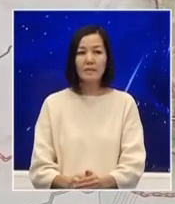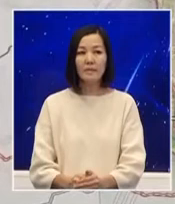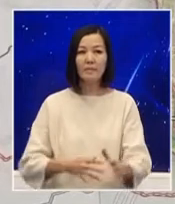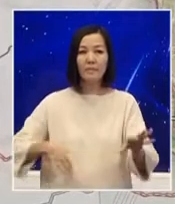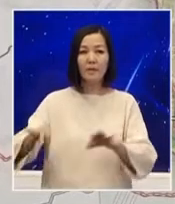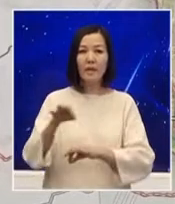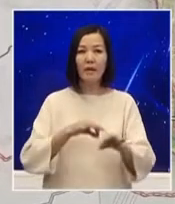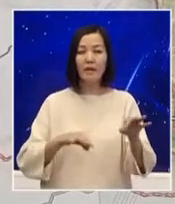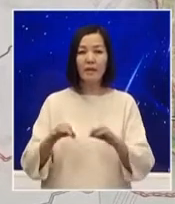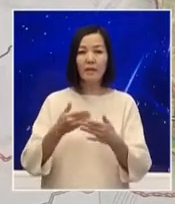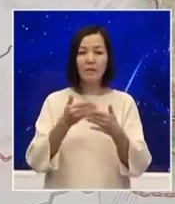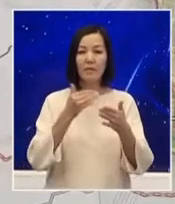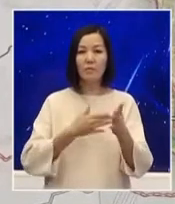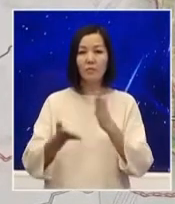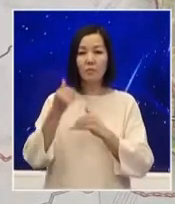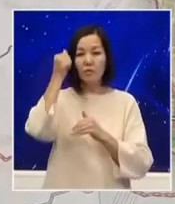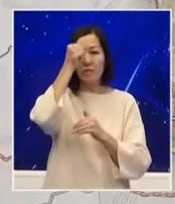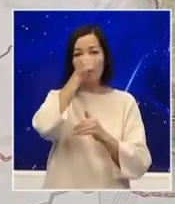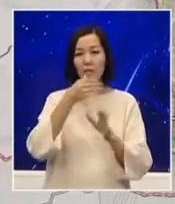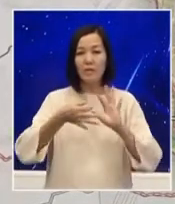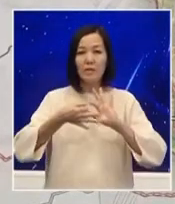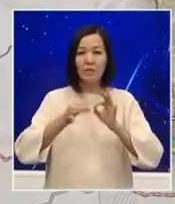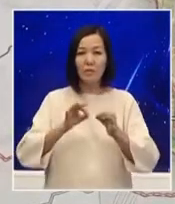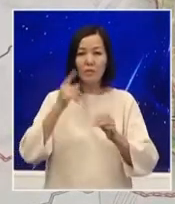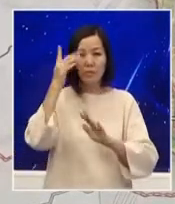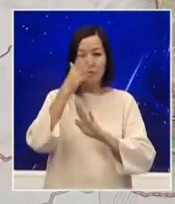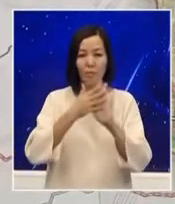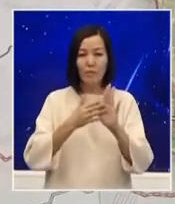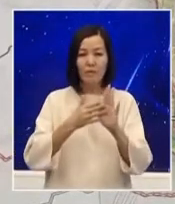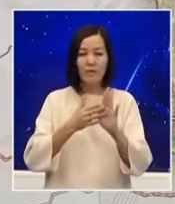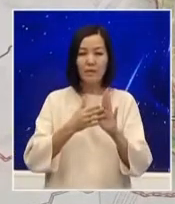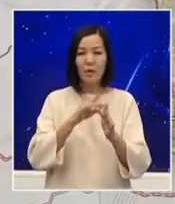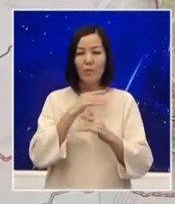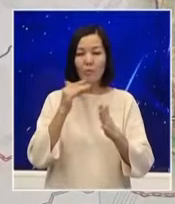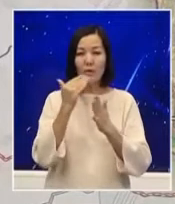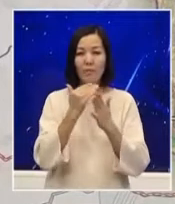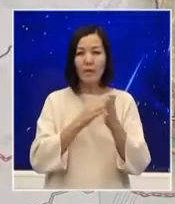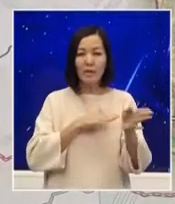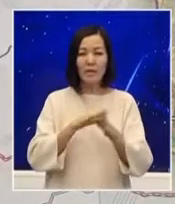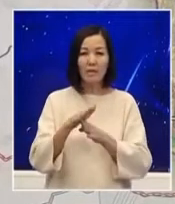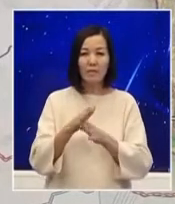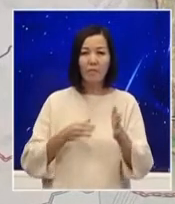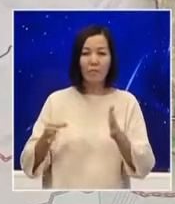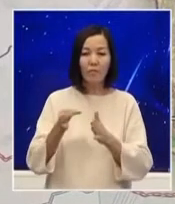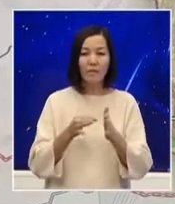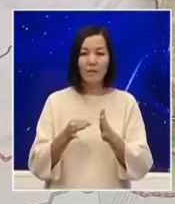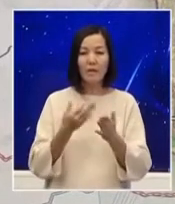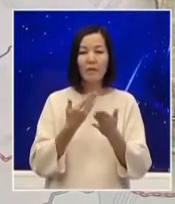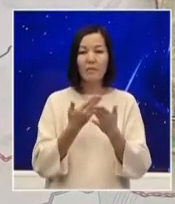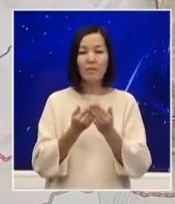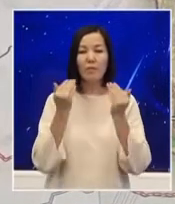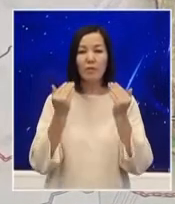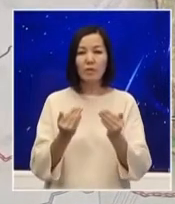Проект разрабатывали с прошлого года. Изучили детально всю область. Многие программы области уже реализуются в области. К примеру,